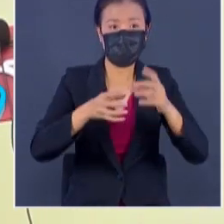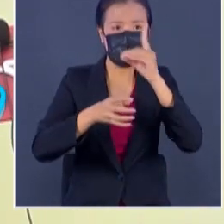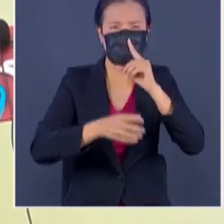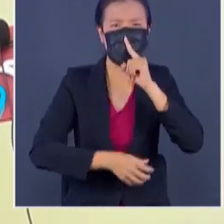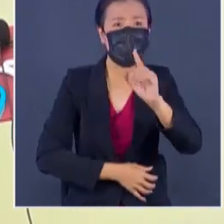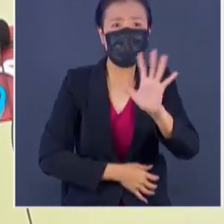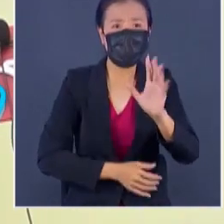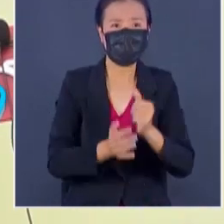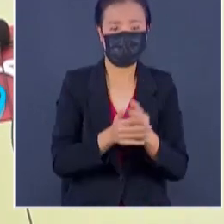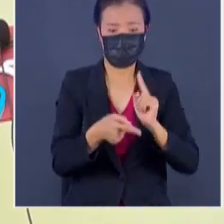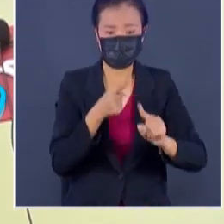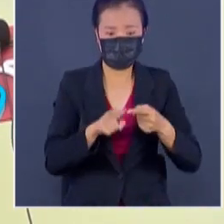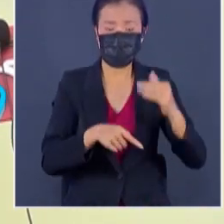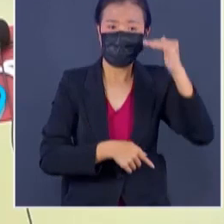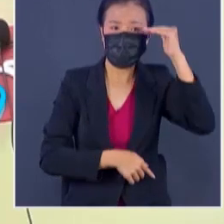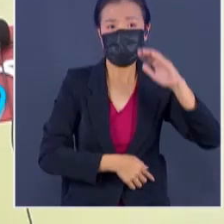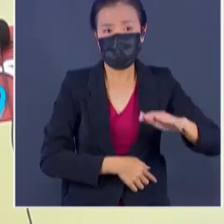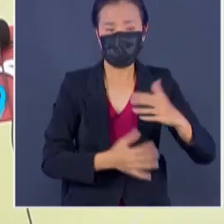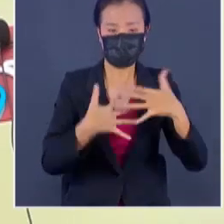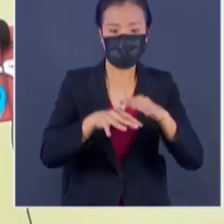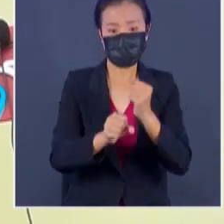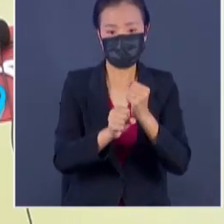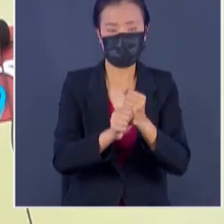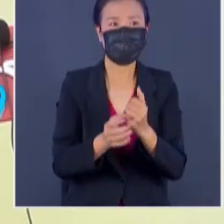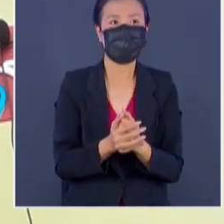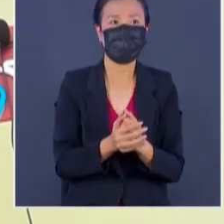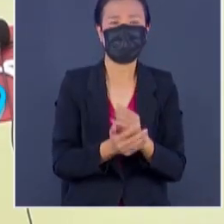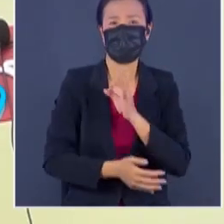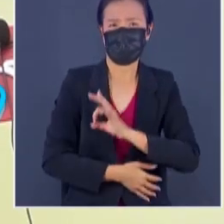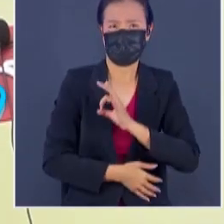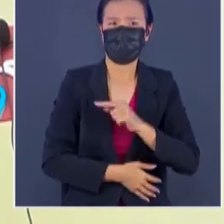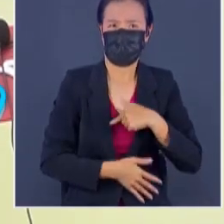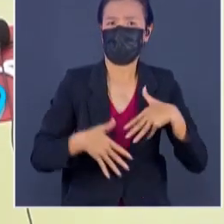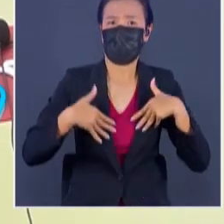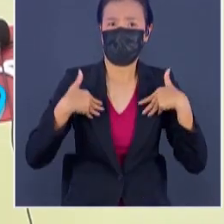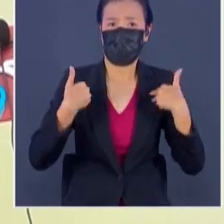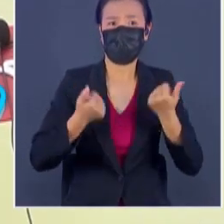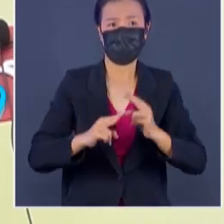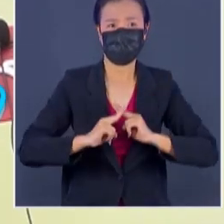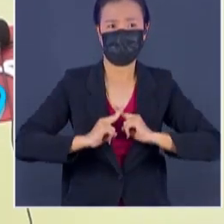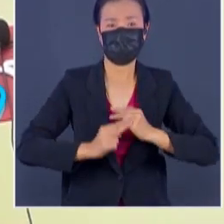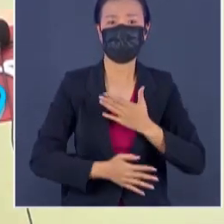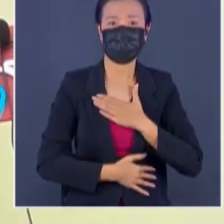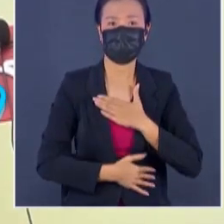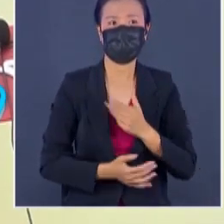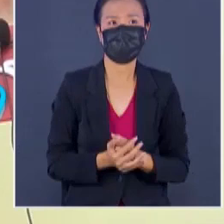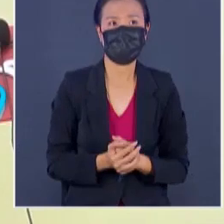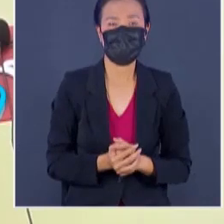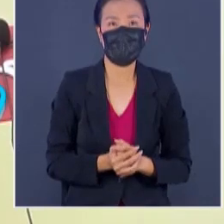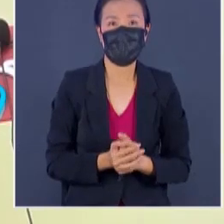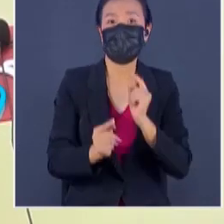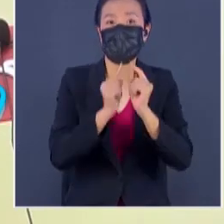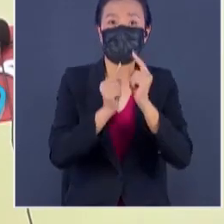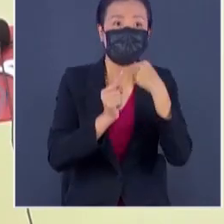องใครอยากเป็นเพื่อนอยากเป็นพี่อยากเป็นน้องอยากร่วมงานกับทุกๆคนเอมมี่มีความรู้สึกว่ามันแฮปปี้แล้วตัวเอมมี่เองเป็นคนเวลาได้